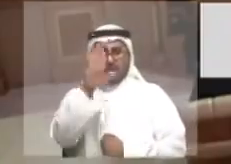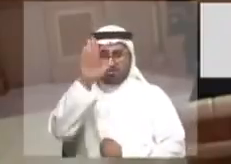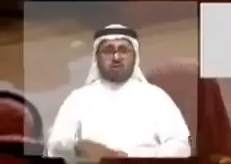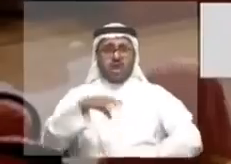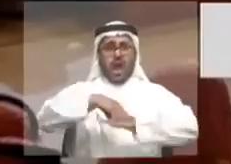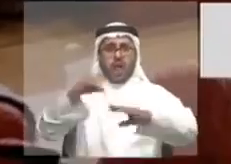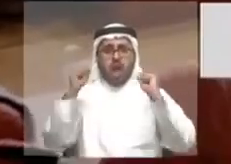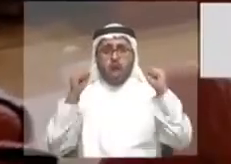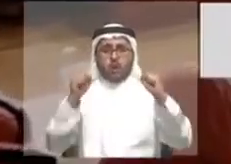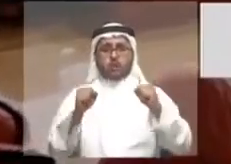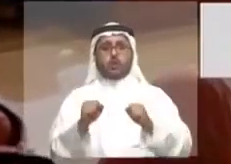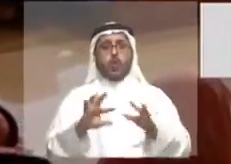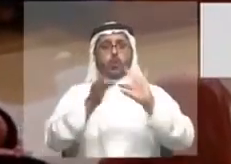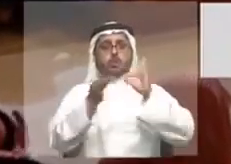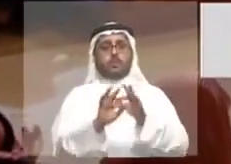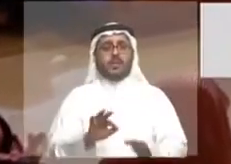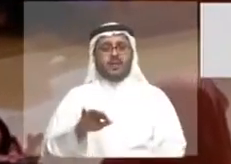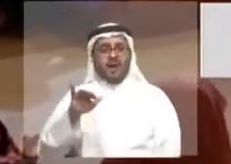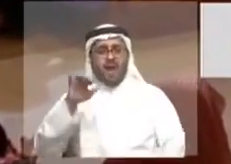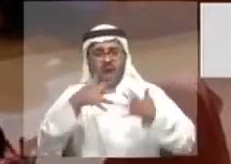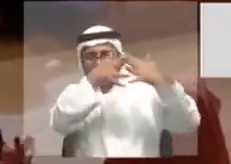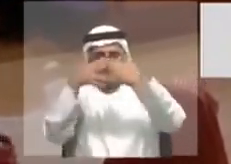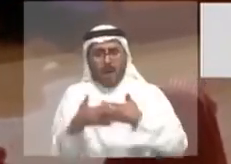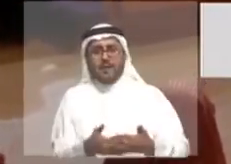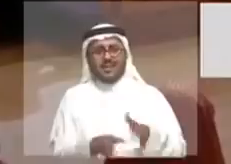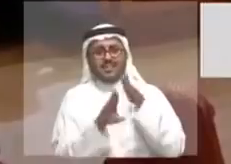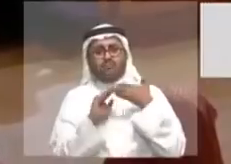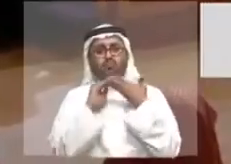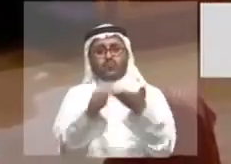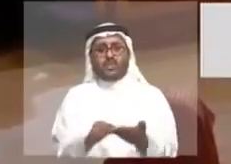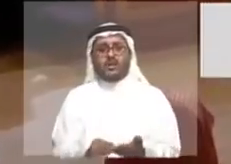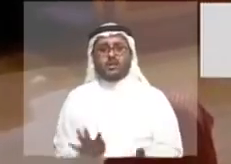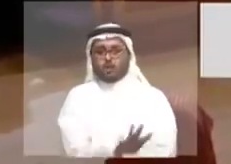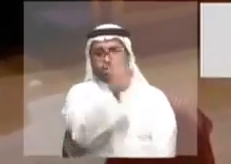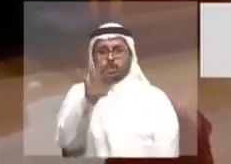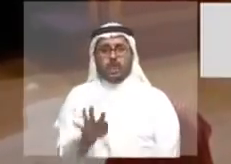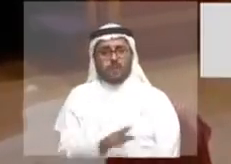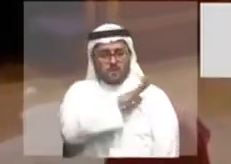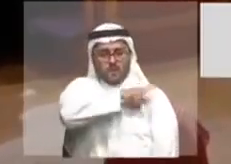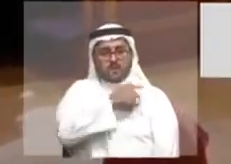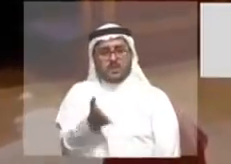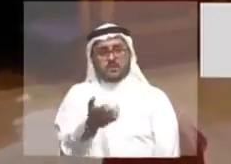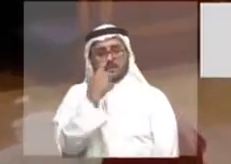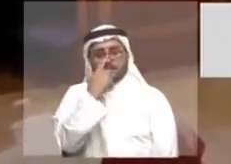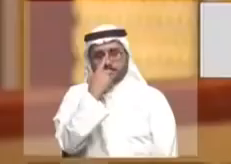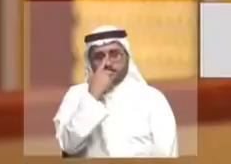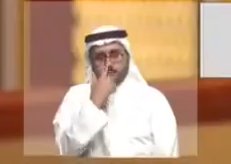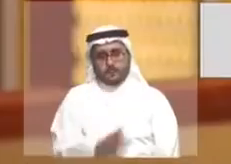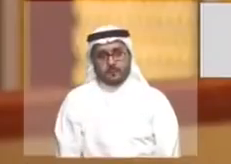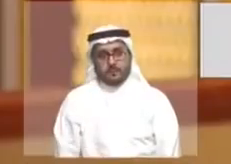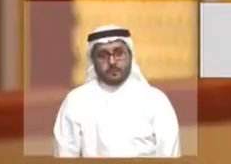القدس ولوكالة الأمم المتحدة لإغاثة وتشغيل اللاجئين الفلسطينيين في الشرق الأدنى.